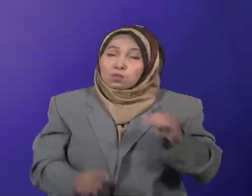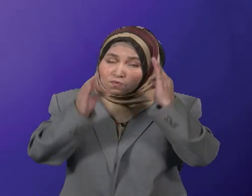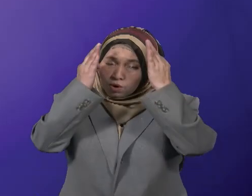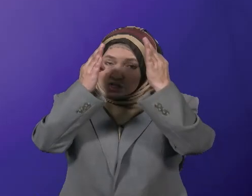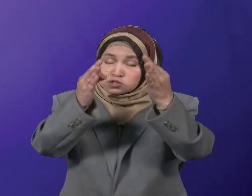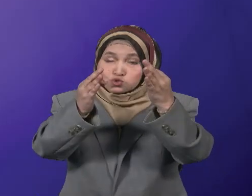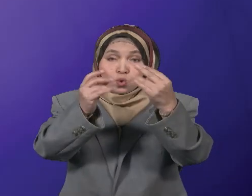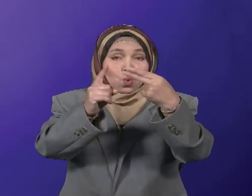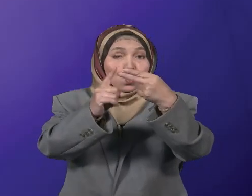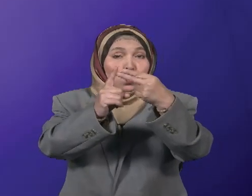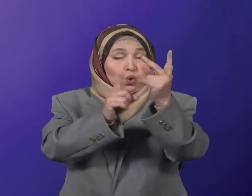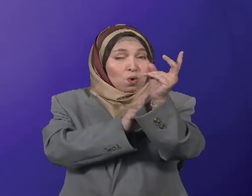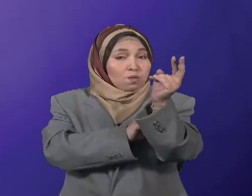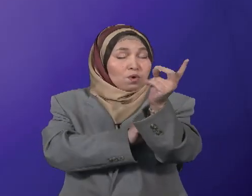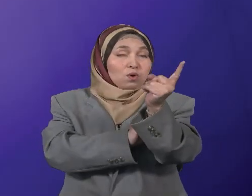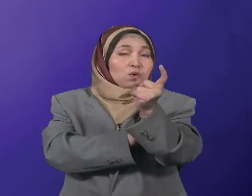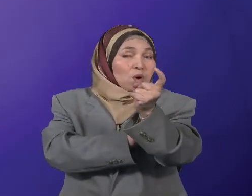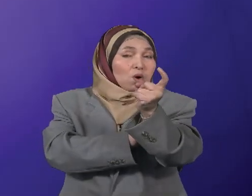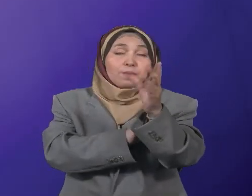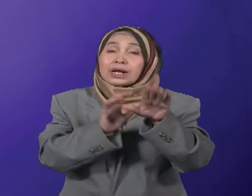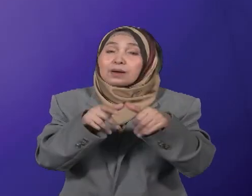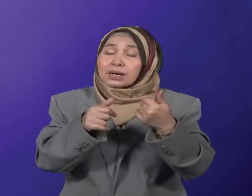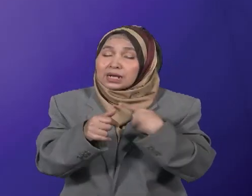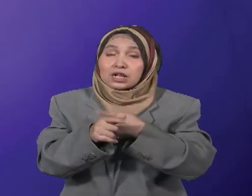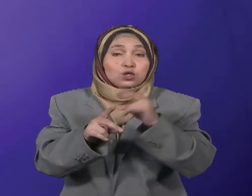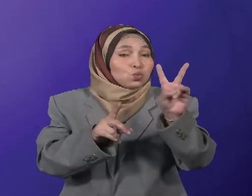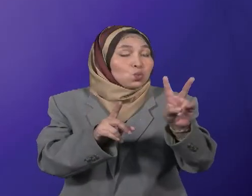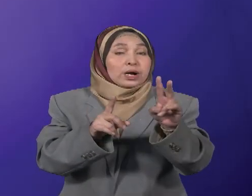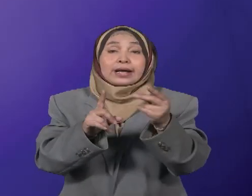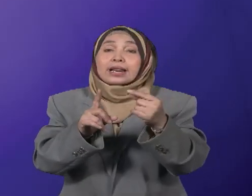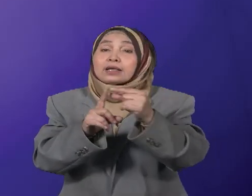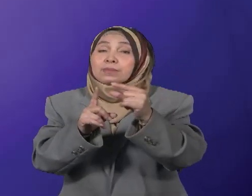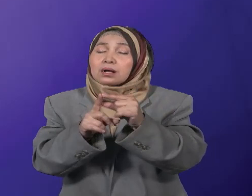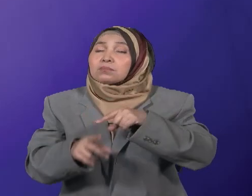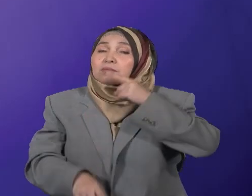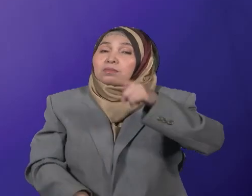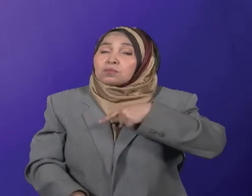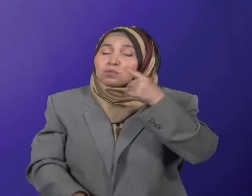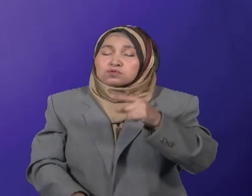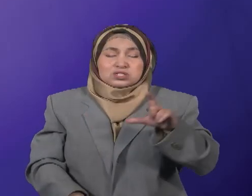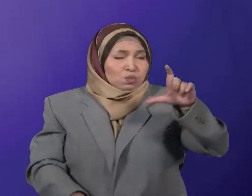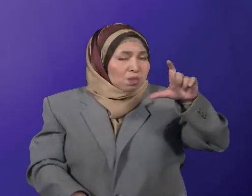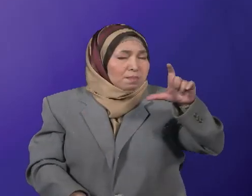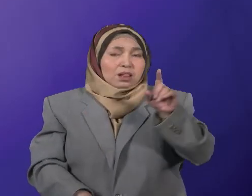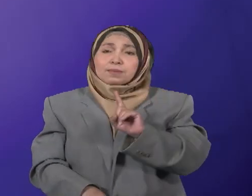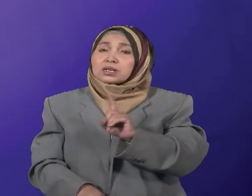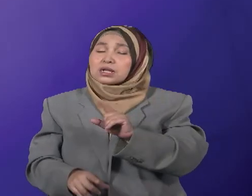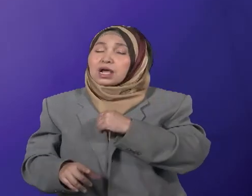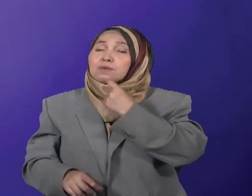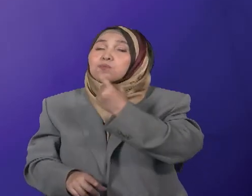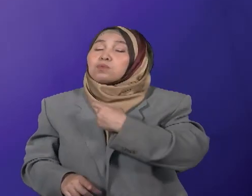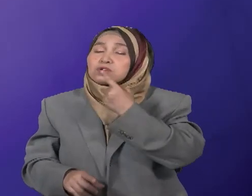ra sebenarnya. Bagaimana kita nak sebut huruf ra tu, dua kalimah ini, mana yang bunyi tafkhim tebal, mana yang bunyi